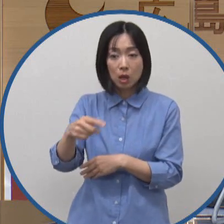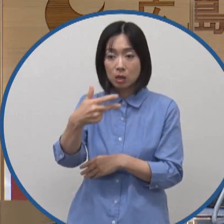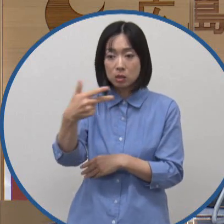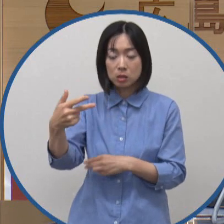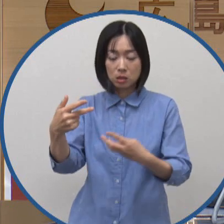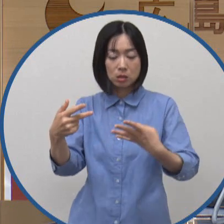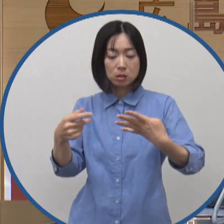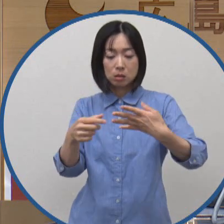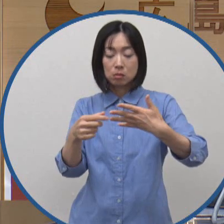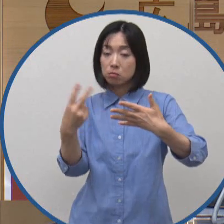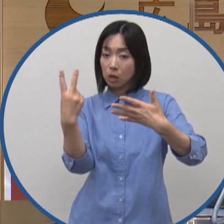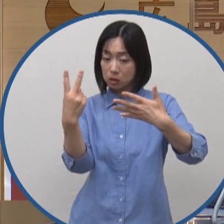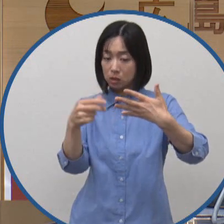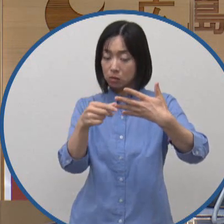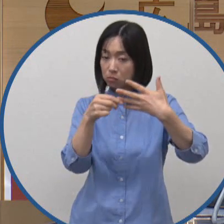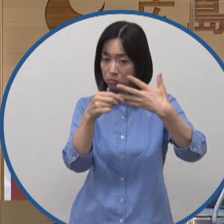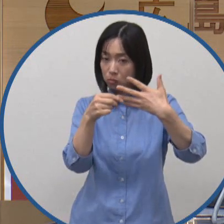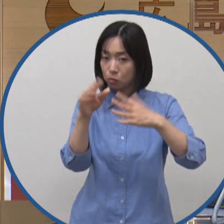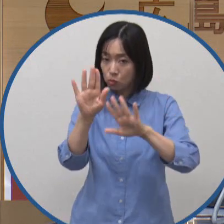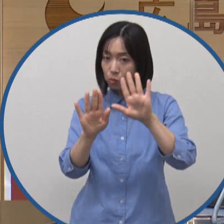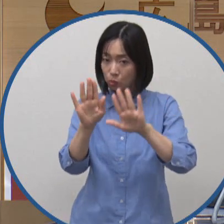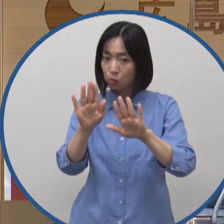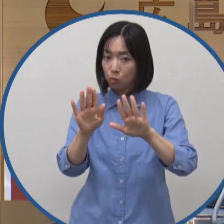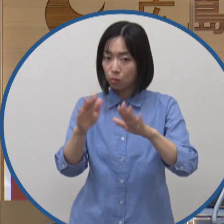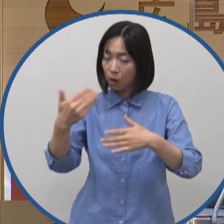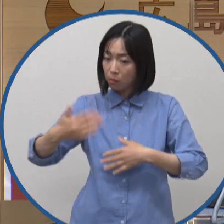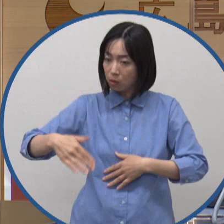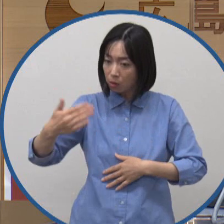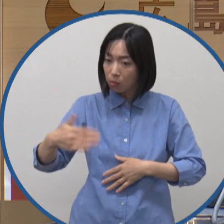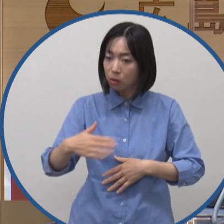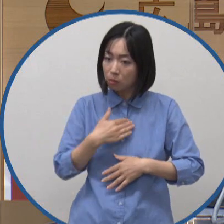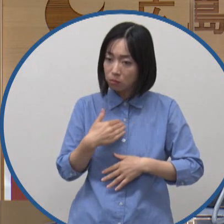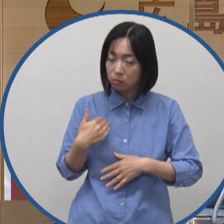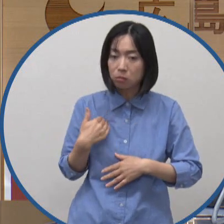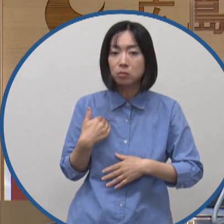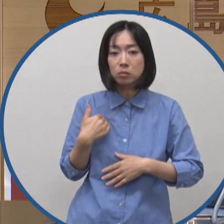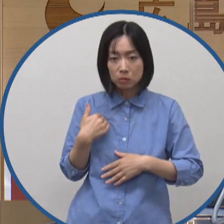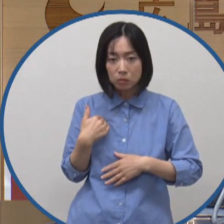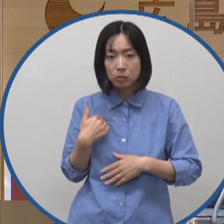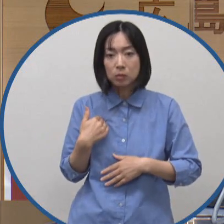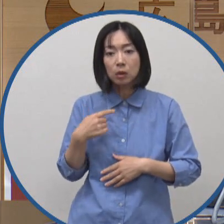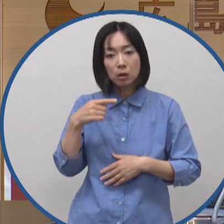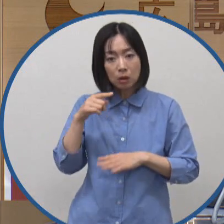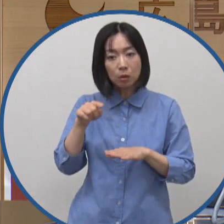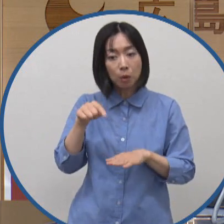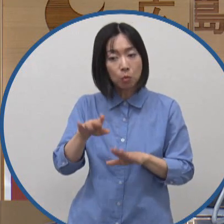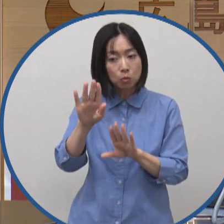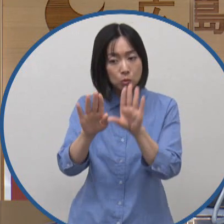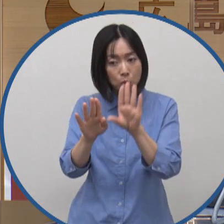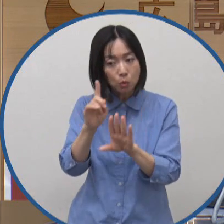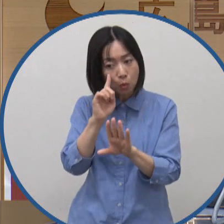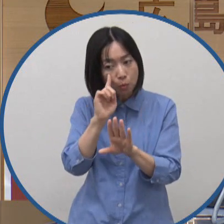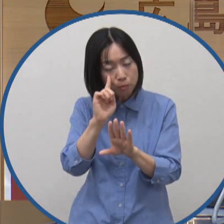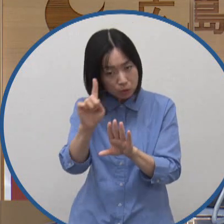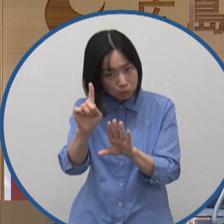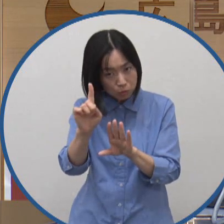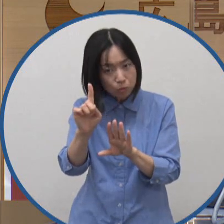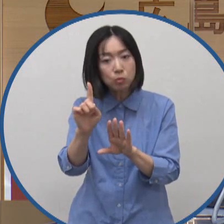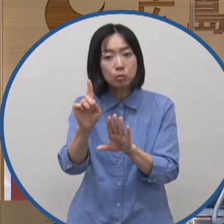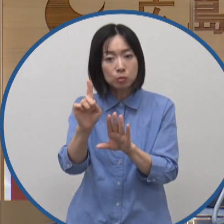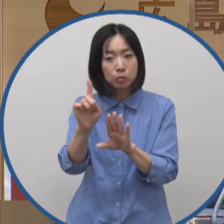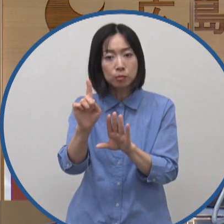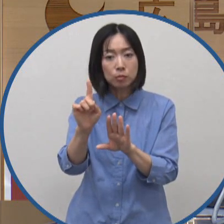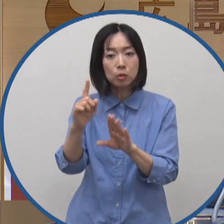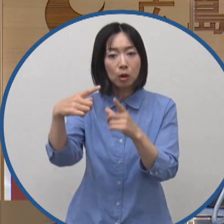ので、この状況をもう少し注視をしていくということが、国の